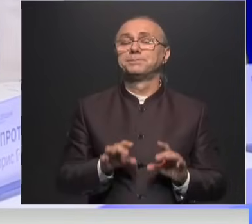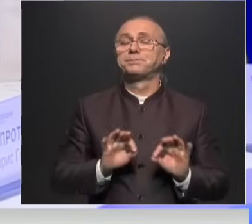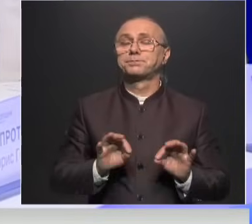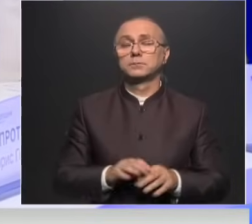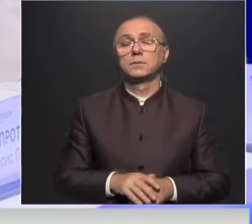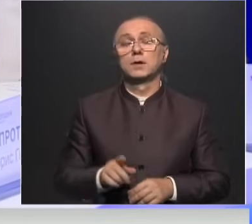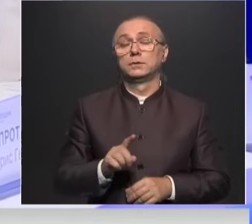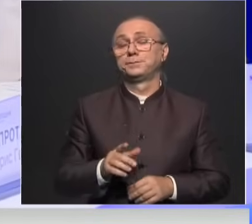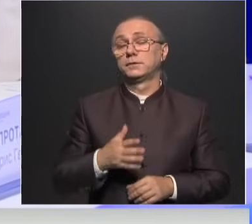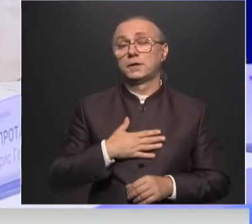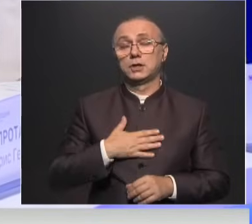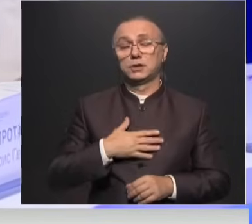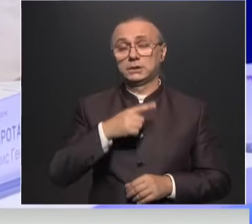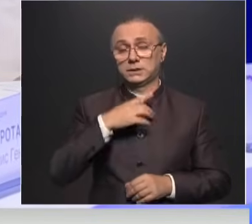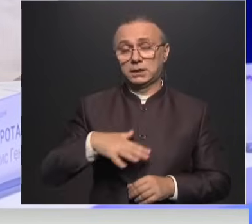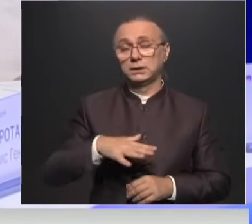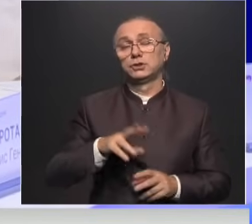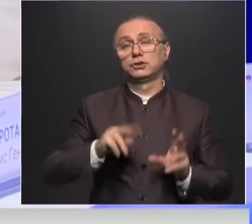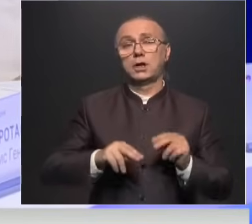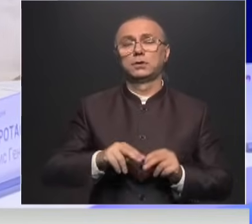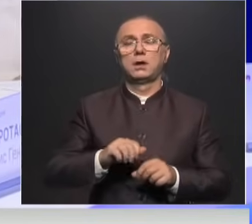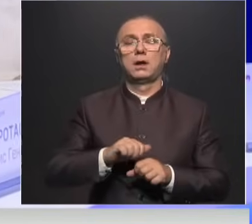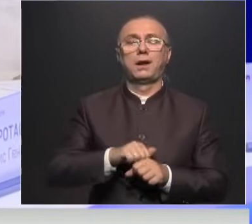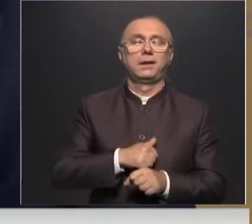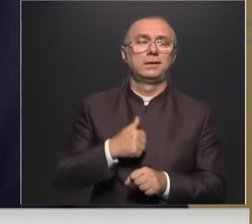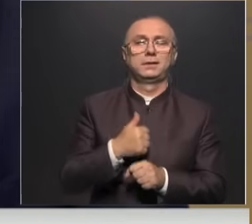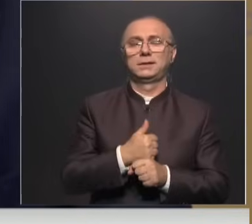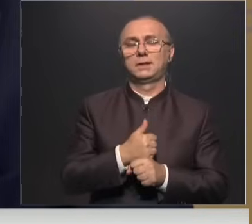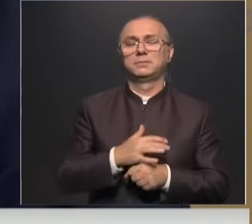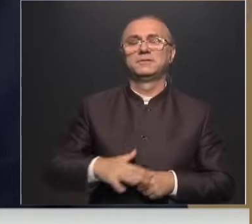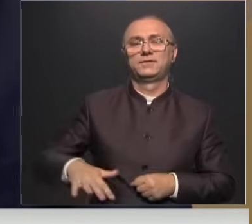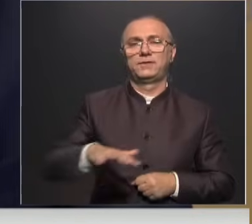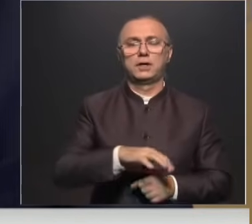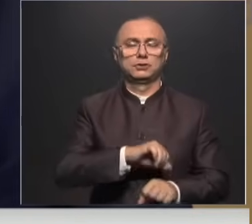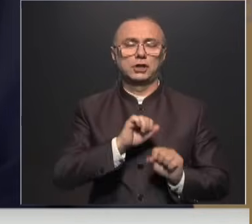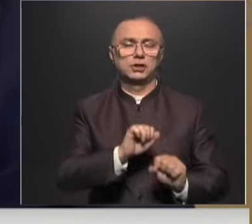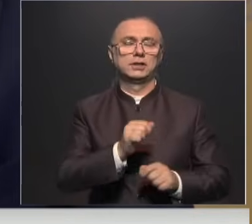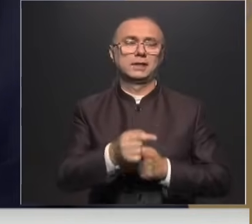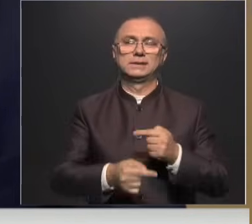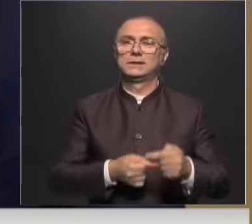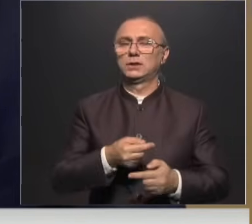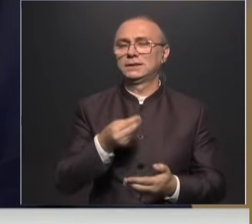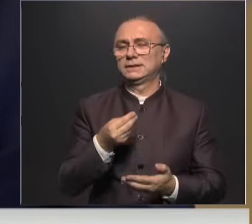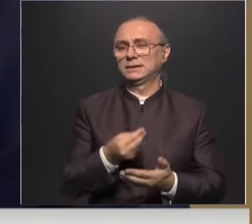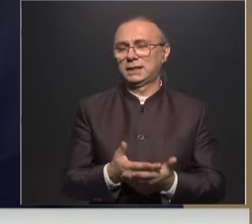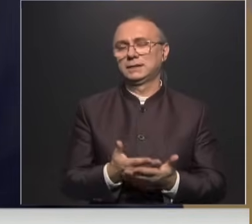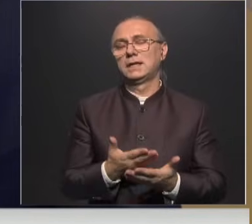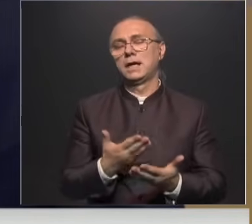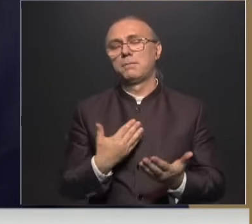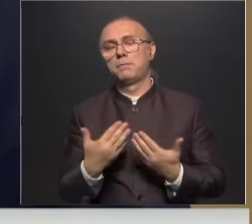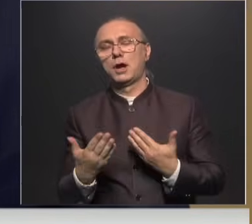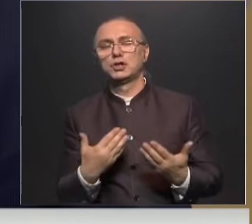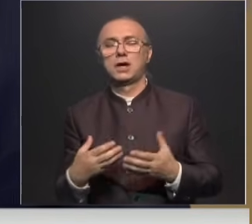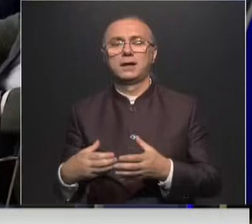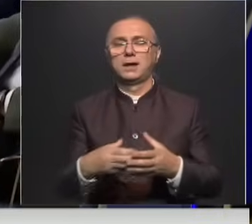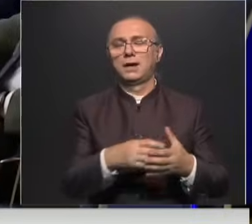сегодня нашу страну считают лидером в сфере защиты традиционных ценностей, прав верующих и межрелигиозного диалога. В России живет